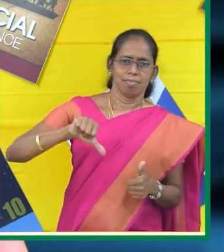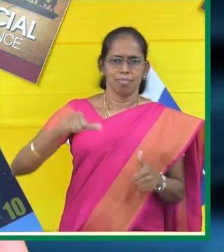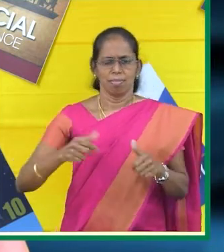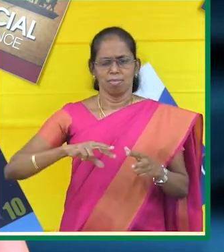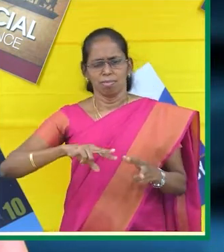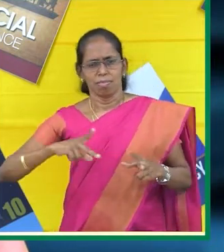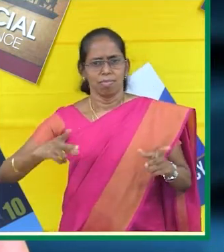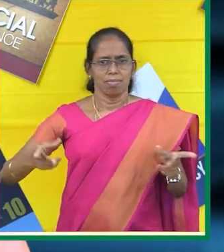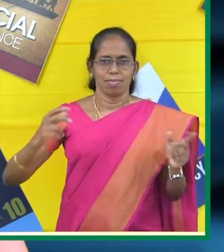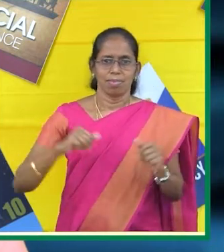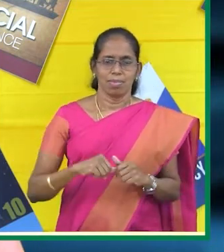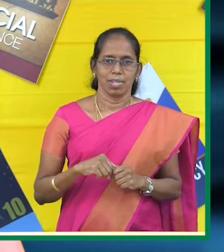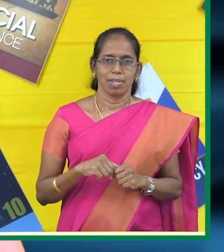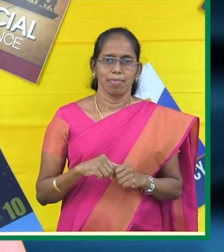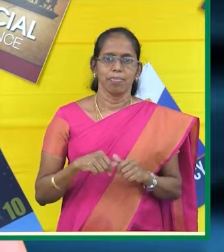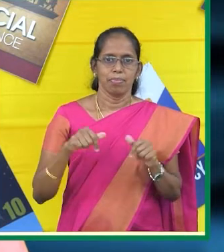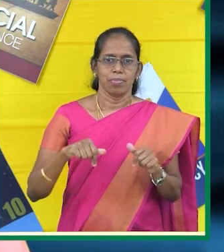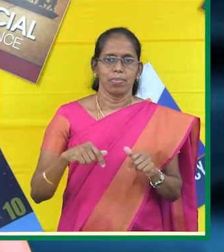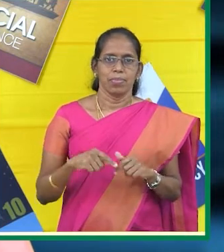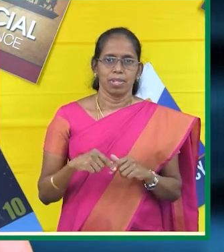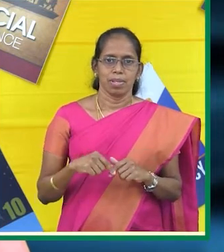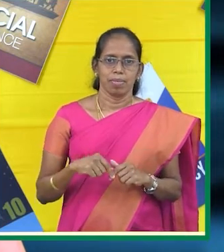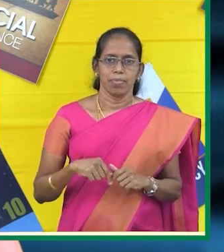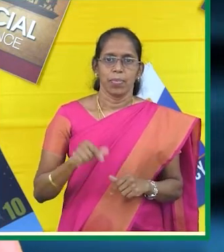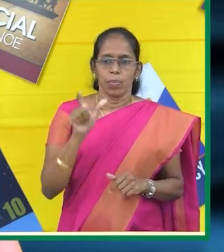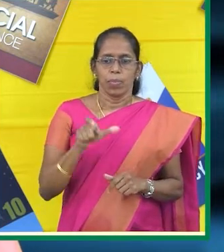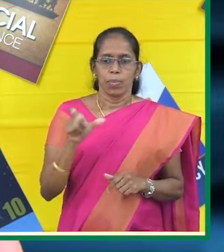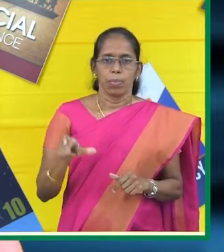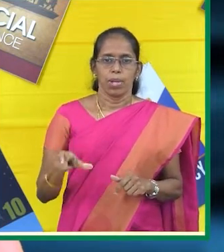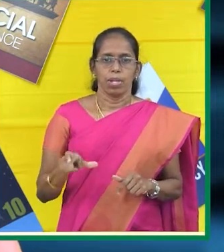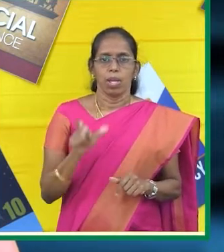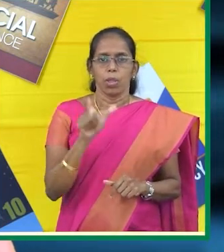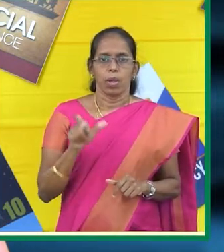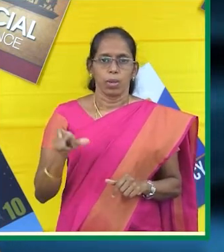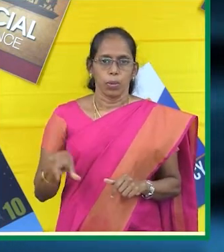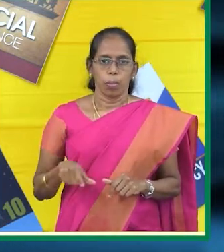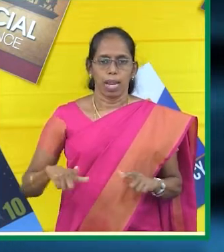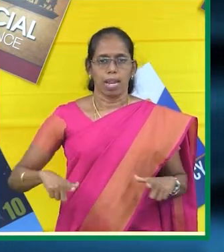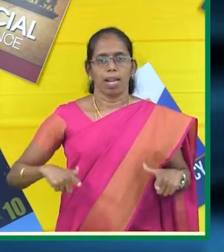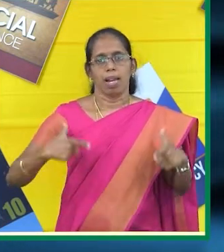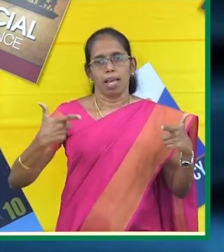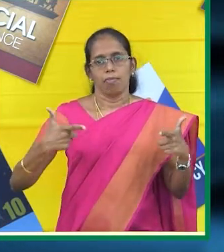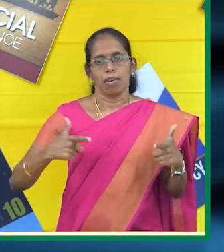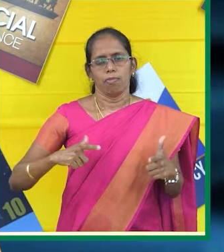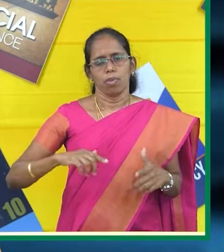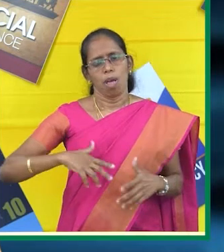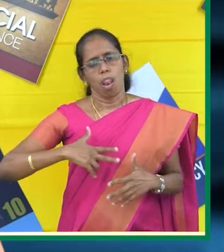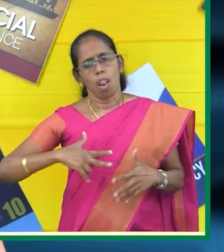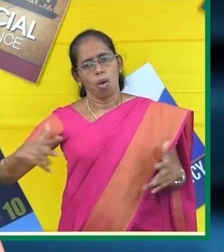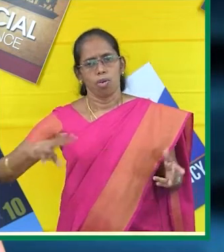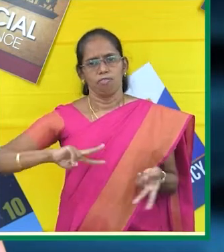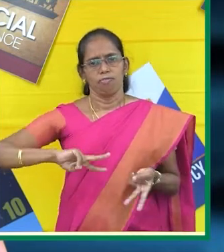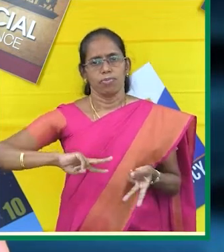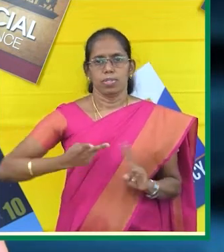பெற்றது, தோல்வியடைந்தது, பல்வேறு நிகழ்வுகளிலே இன்றைக்கு மனித குலம், த ஹியூமன் லைஃப் has